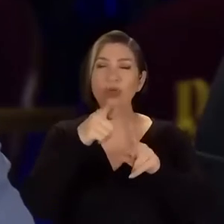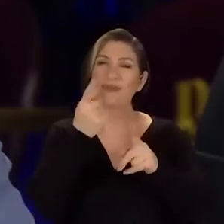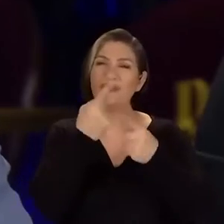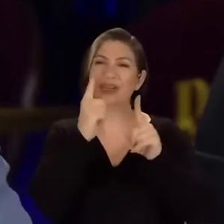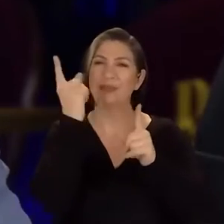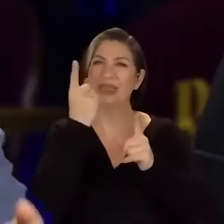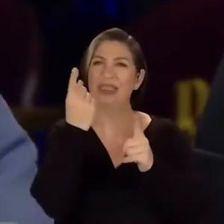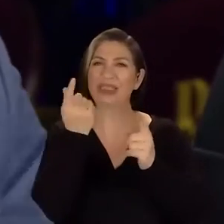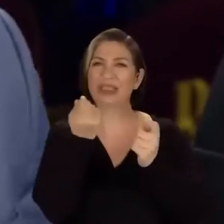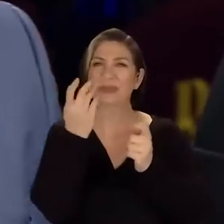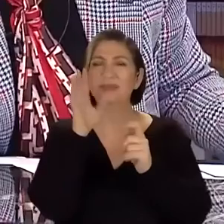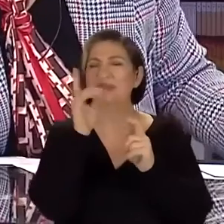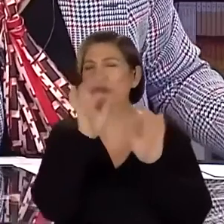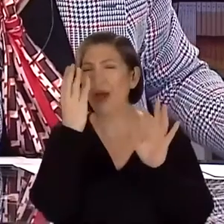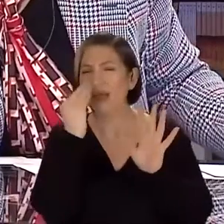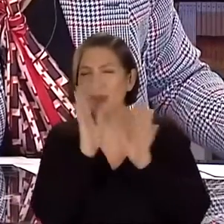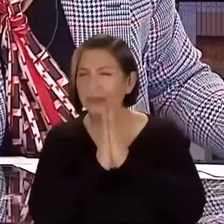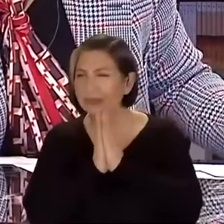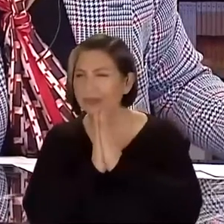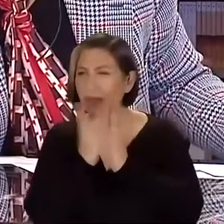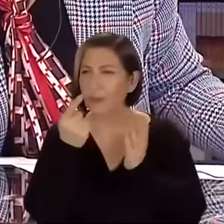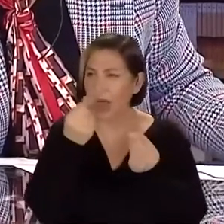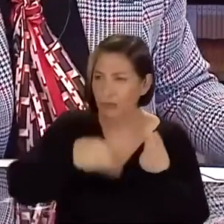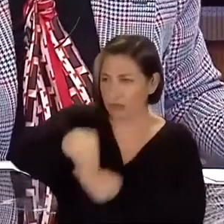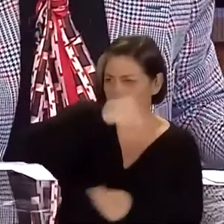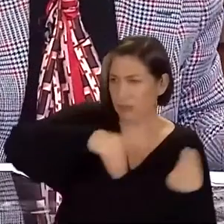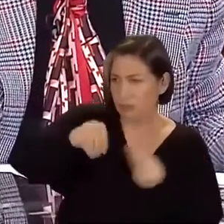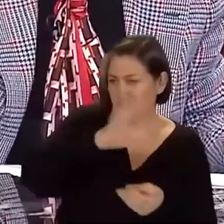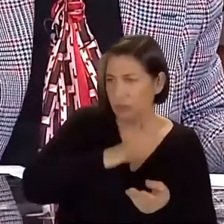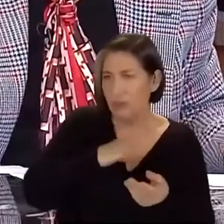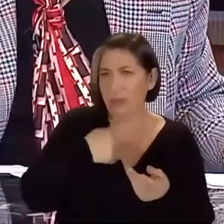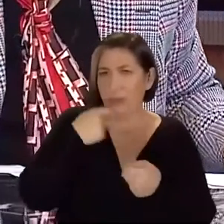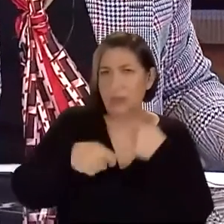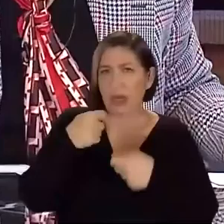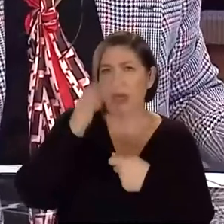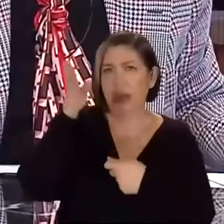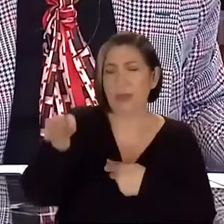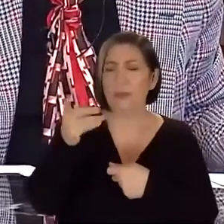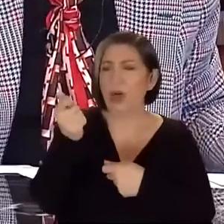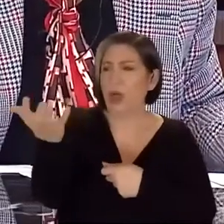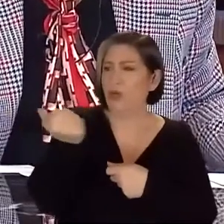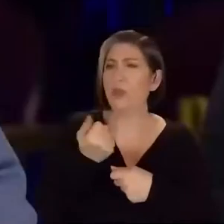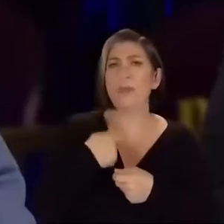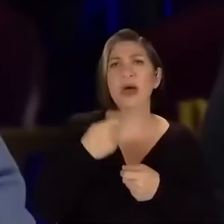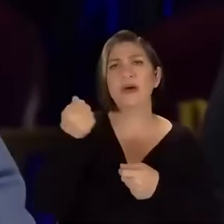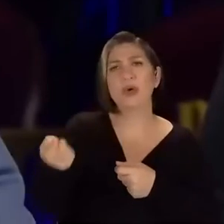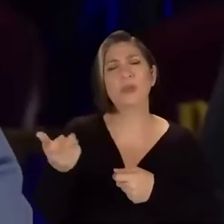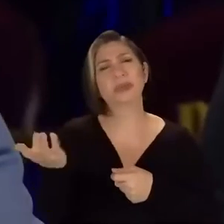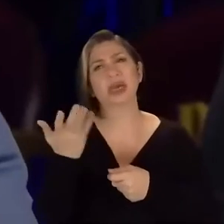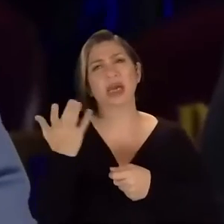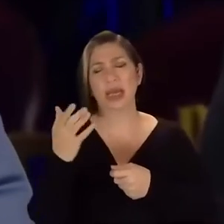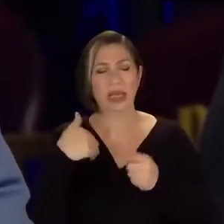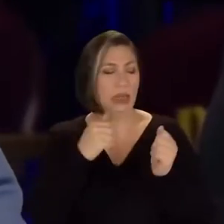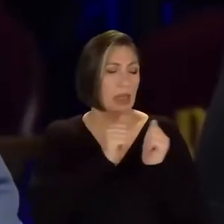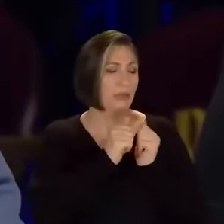security'den, bir varlıktan bahsediyorum. Şimdi biz ama bizde para spekülasyonu yapılıyor. Ben bankaya gidip para alıyorum, para veriyorum mesela.